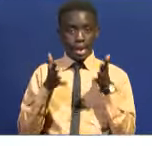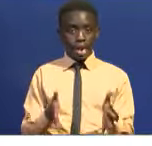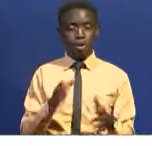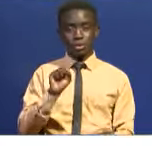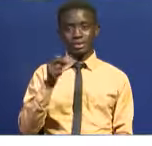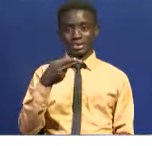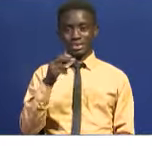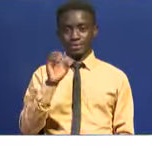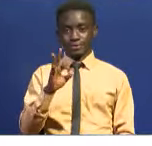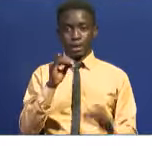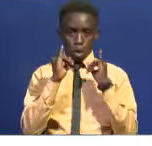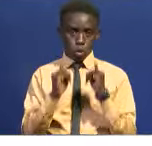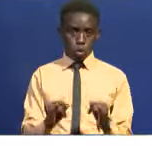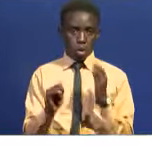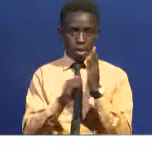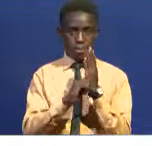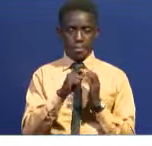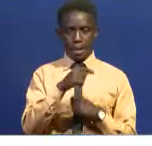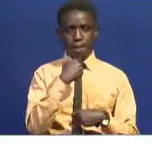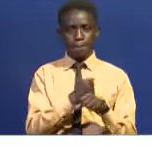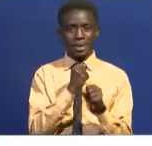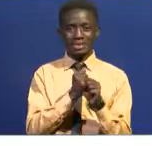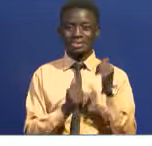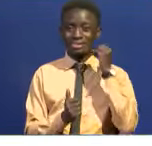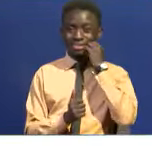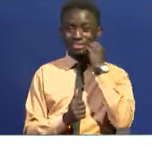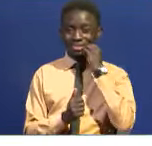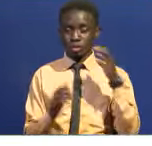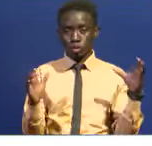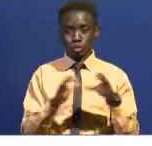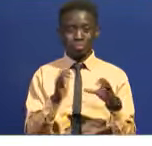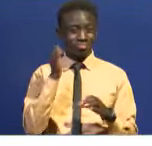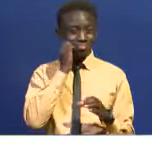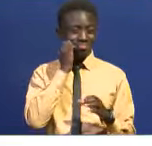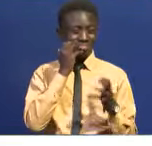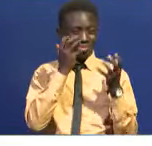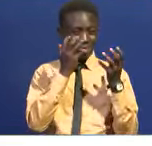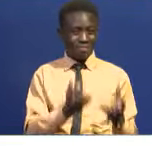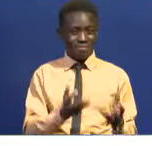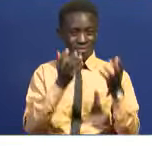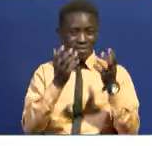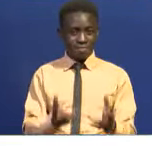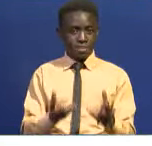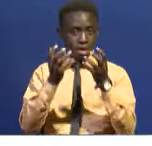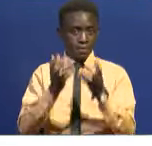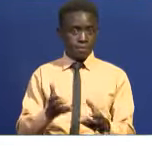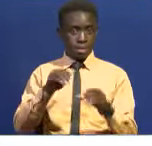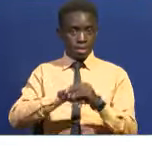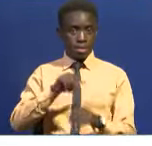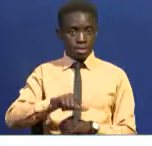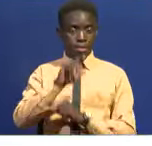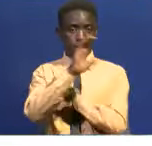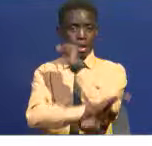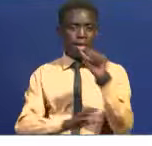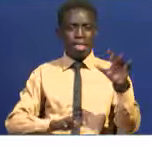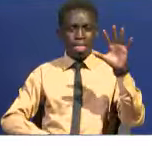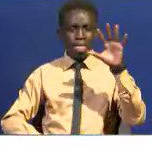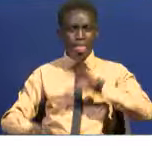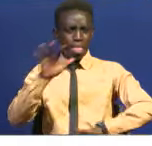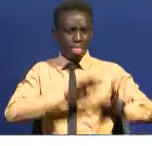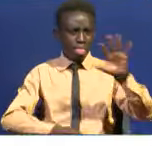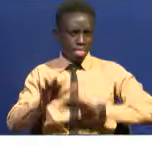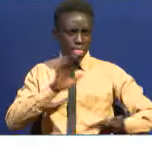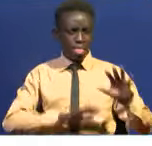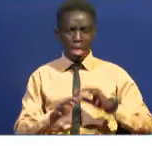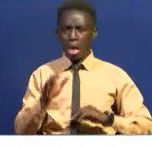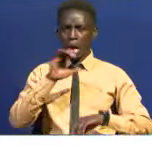SHIF umewafanya mamia ya wagonjwa wanaougua maradhi sugu katika sehemu mbalimbali nchini kutatizika kupata huduma zifaazo